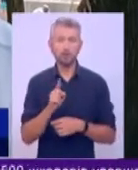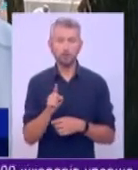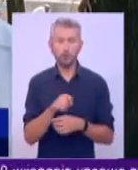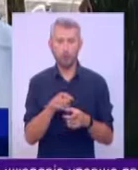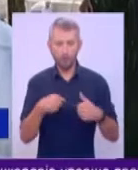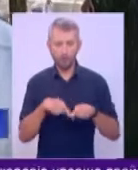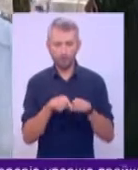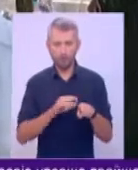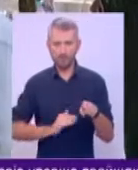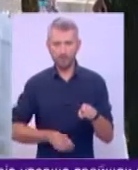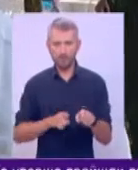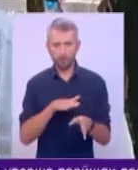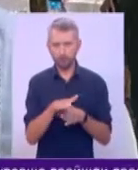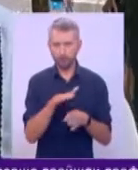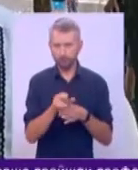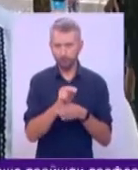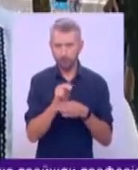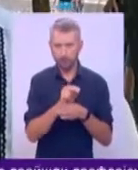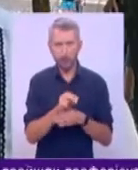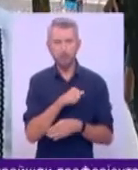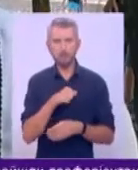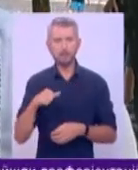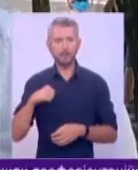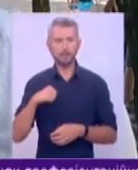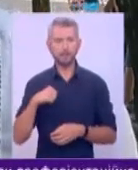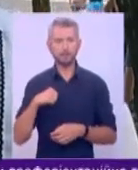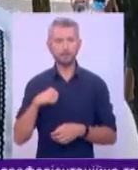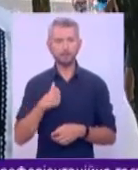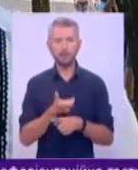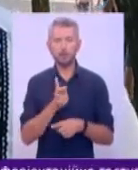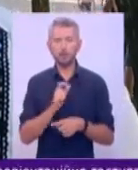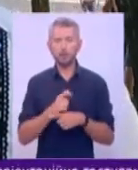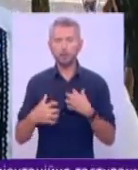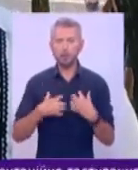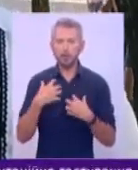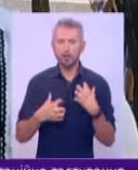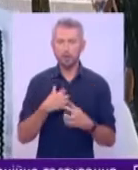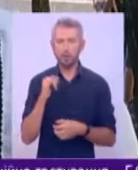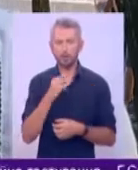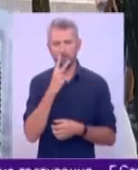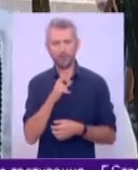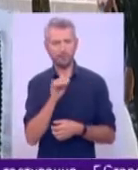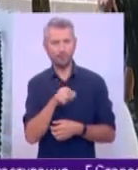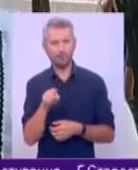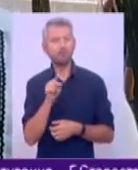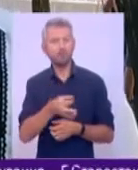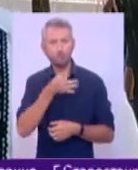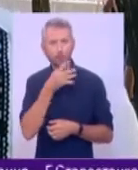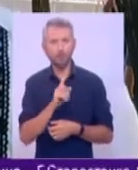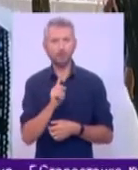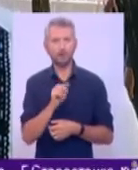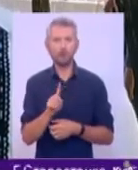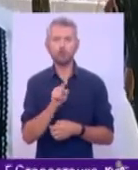які працюють на виконання робіт, самі дуже переживають і видно по них, що їм подобається те, що